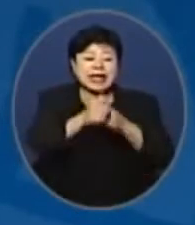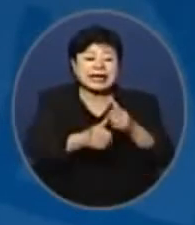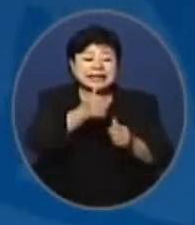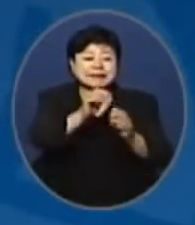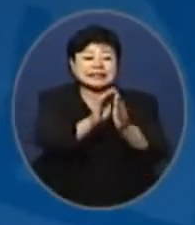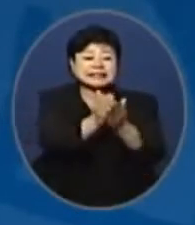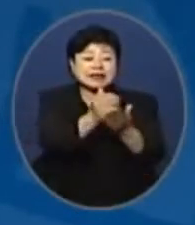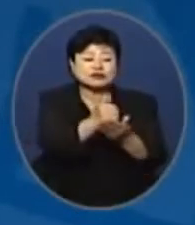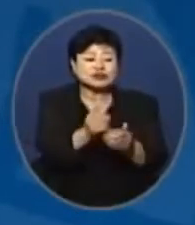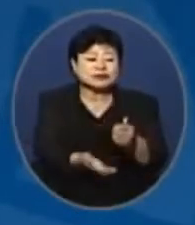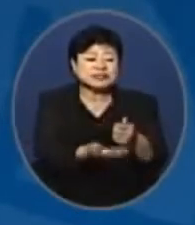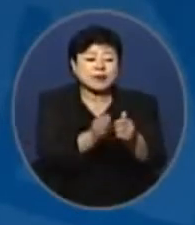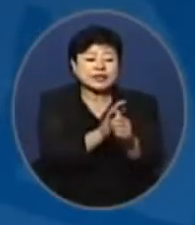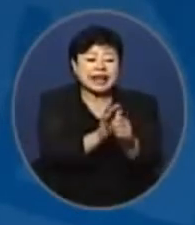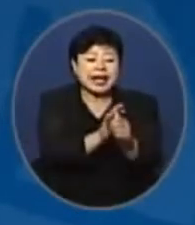주님을 섬기다가